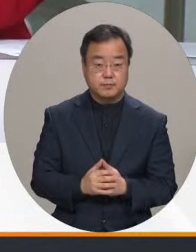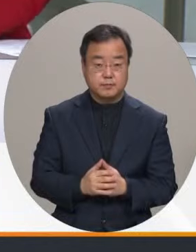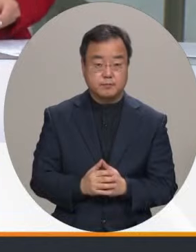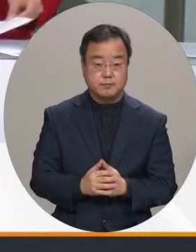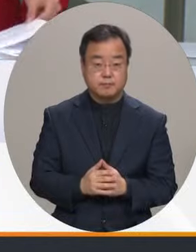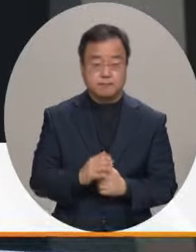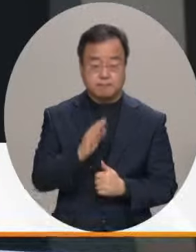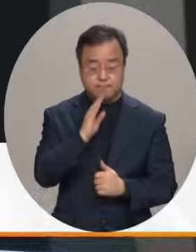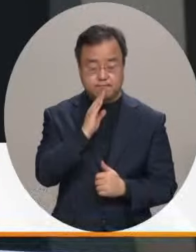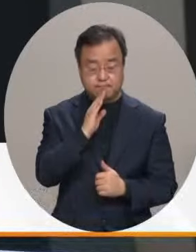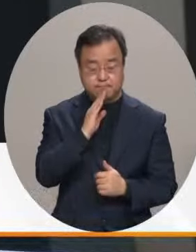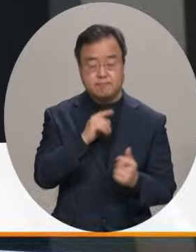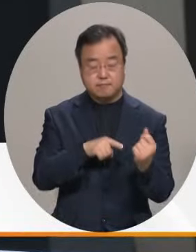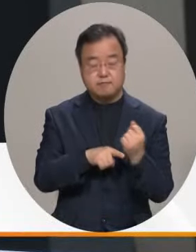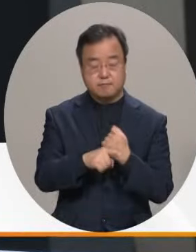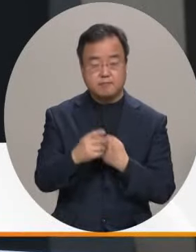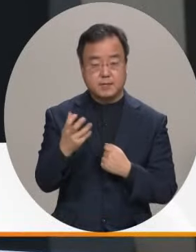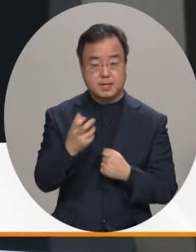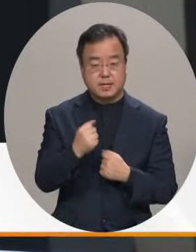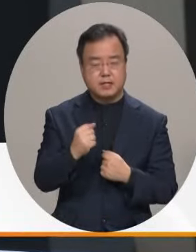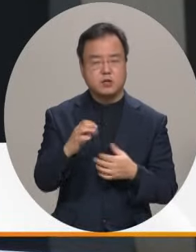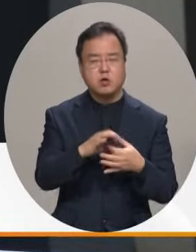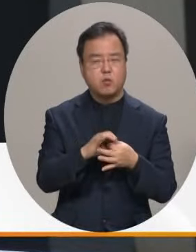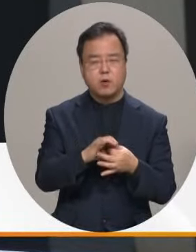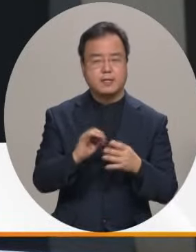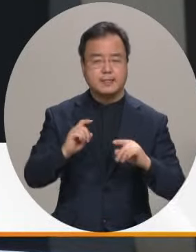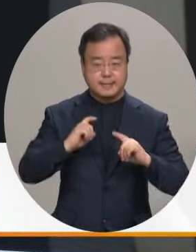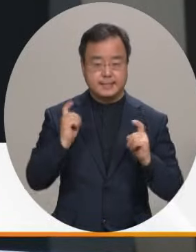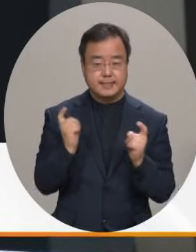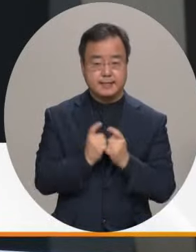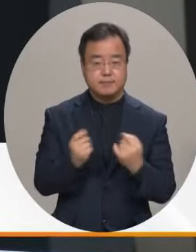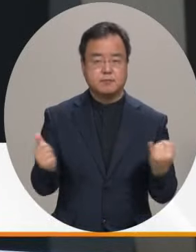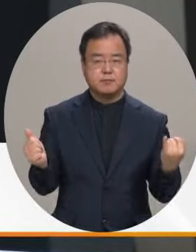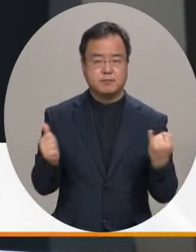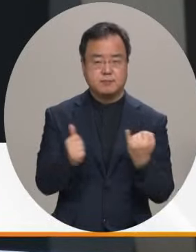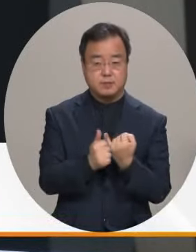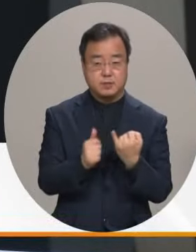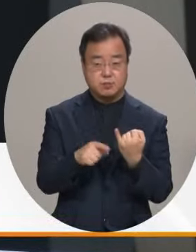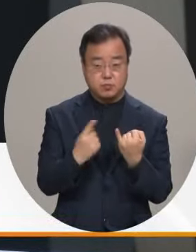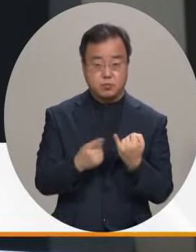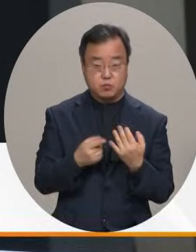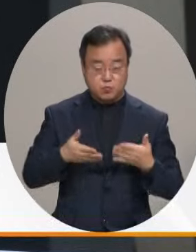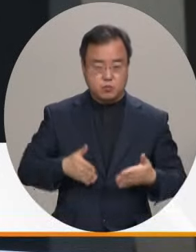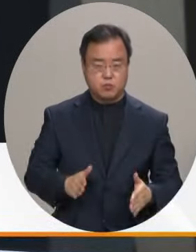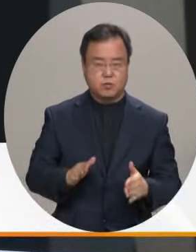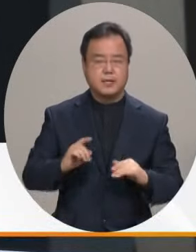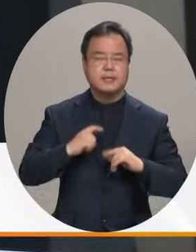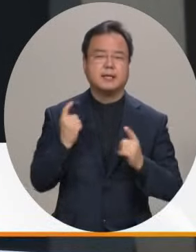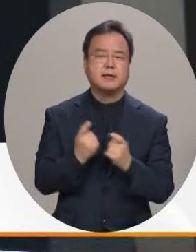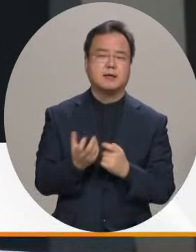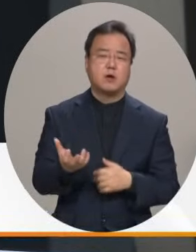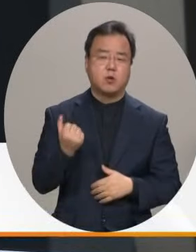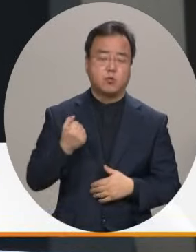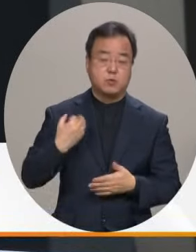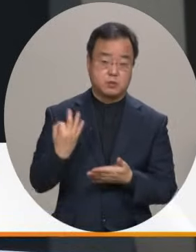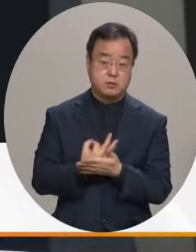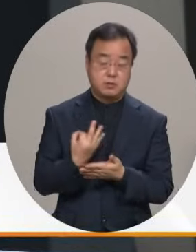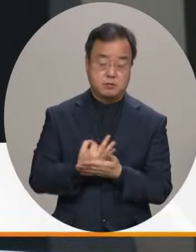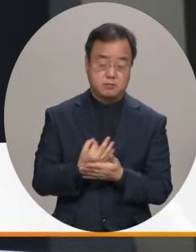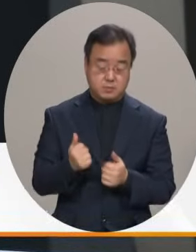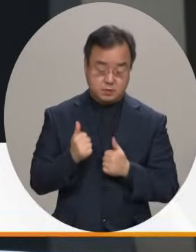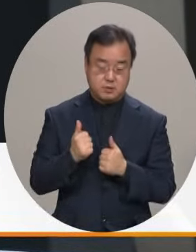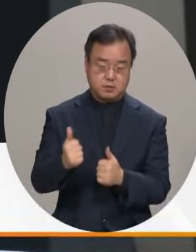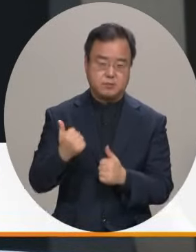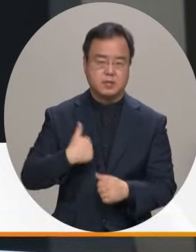유의미한 연관이 있습니다 사실 개인의 출산 결정은 주어진 소득 및 자산 여건 하에서 자녀 여에